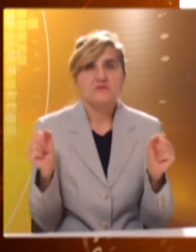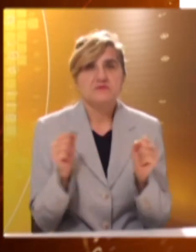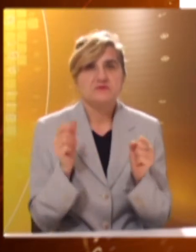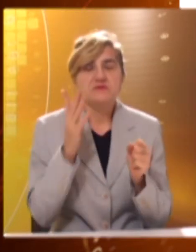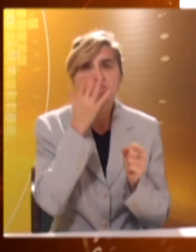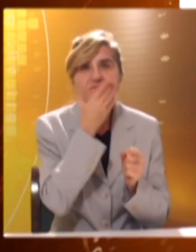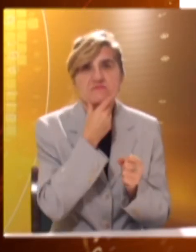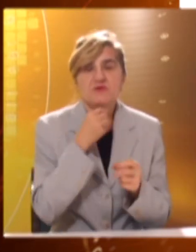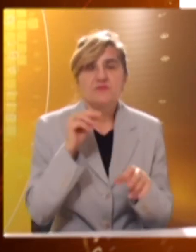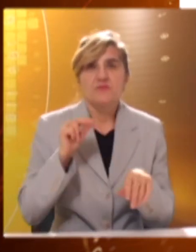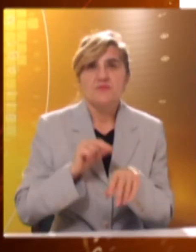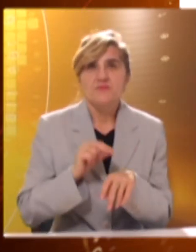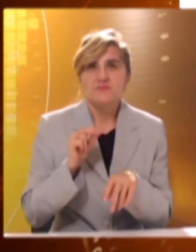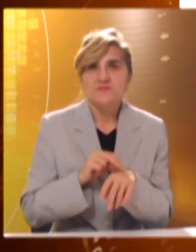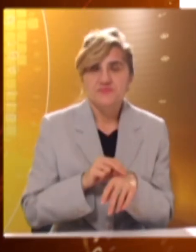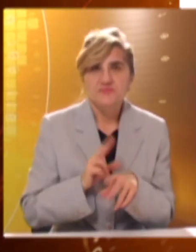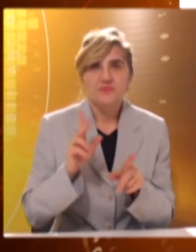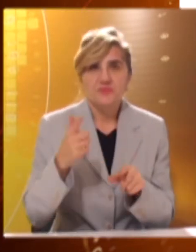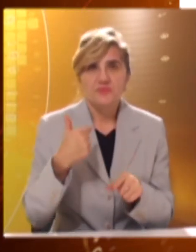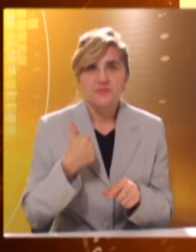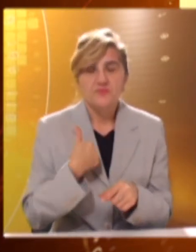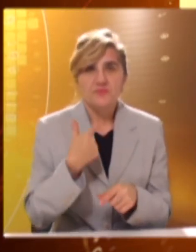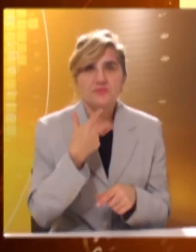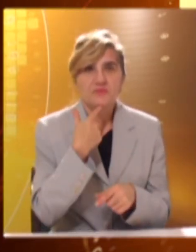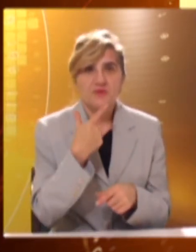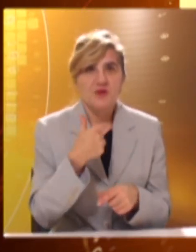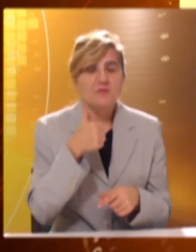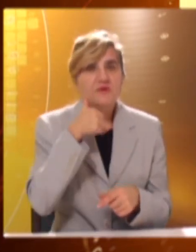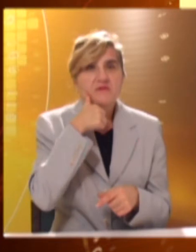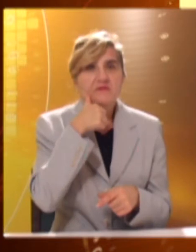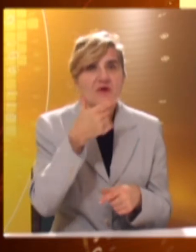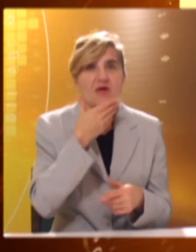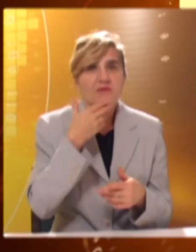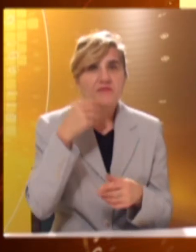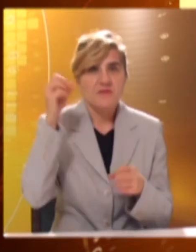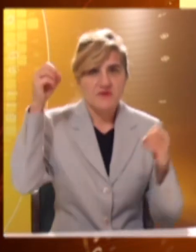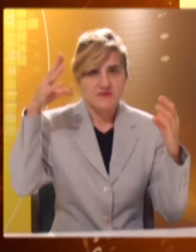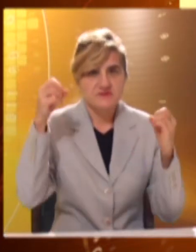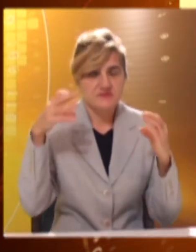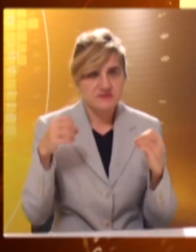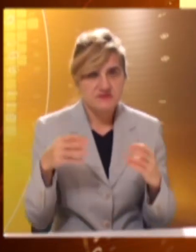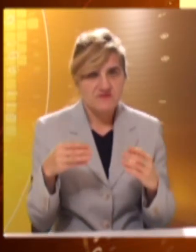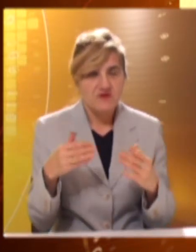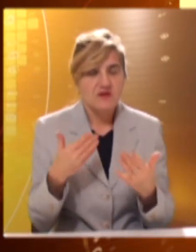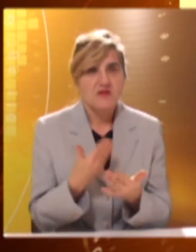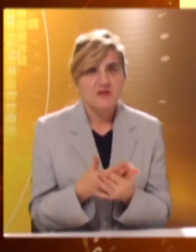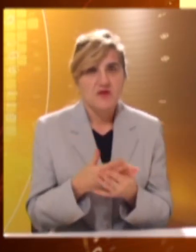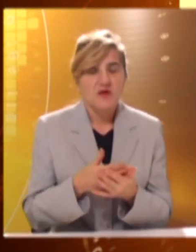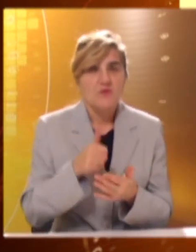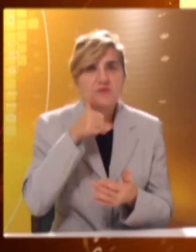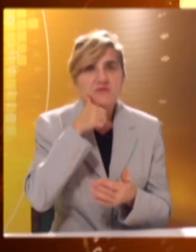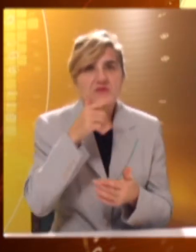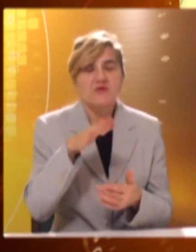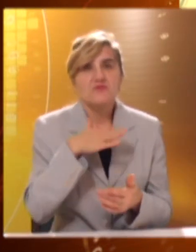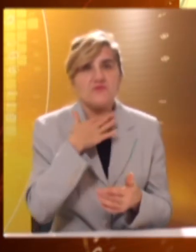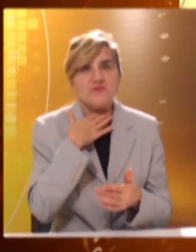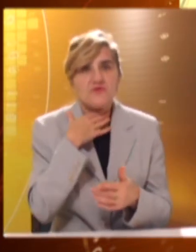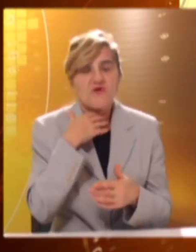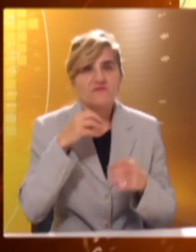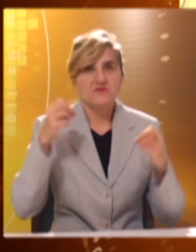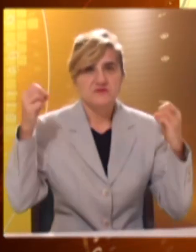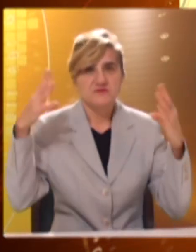u jednom prijatnom ambijentu. Moramo još napomenuti da tokom dana na balonu nema reflektora, nego je i tokom dana dovoljna